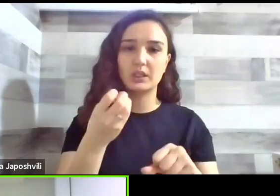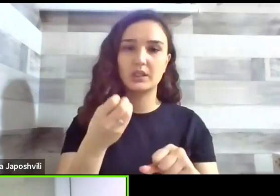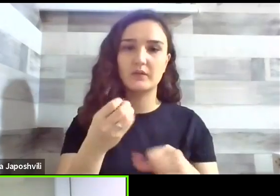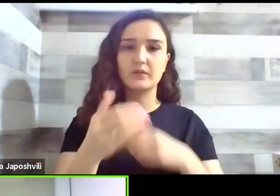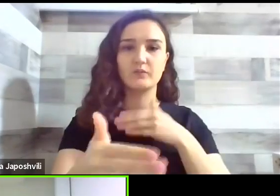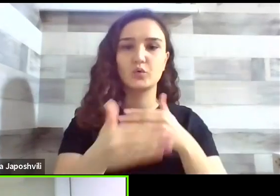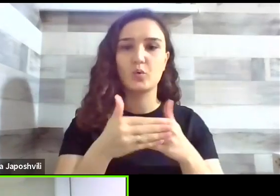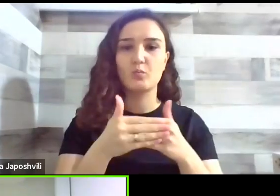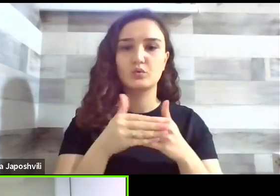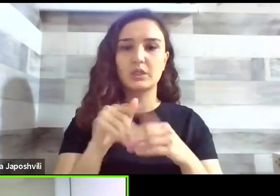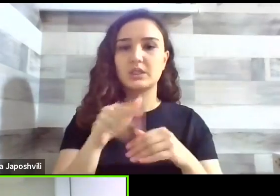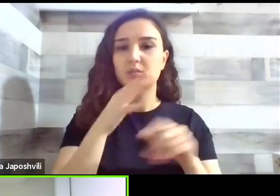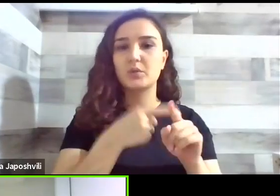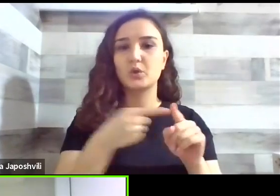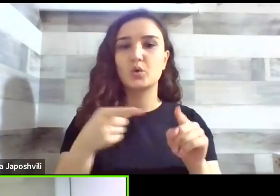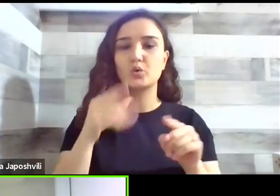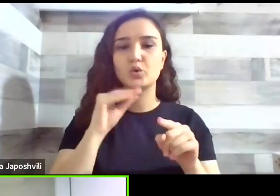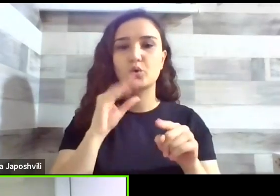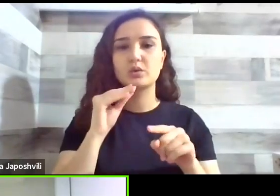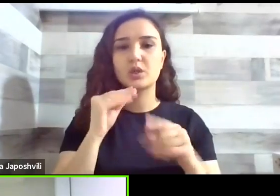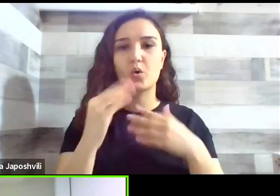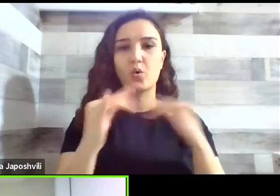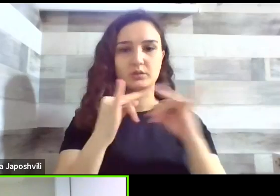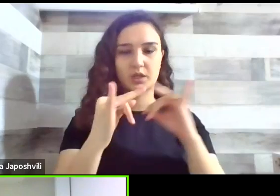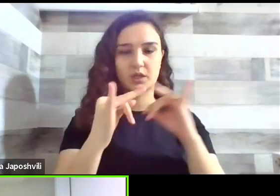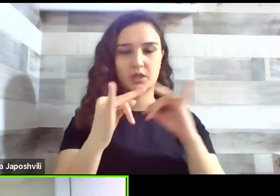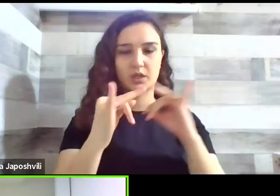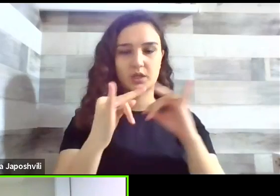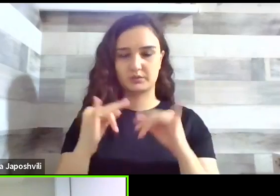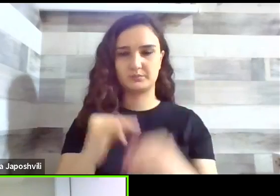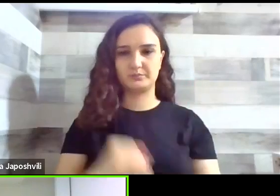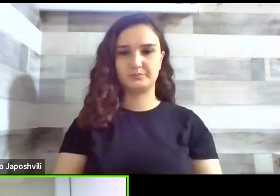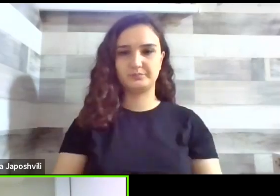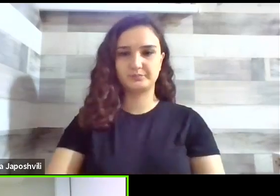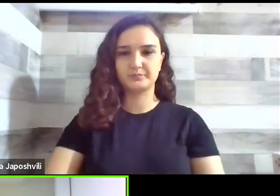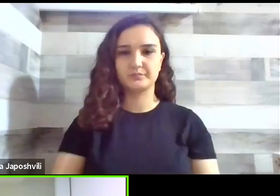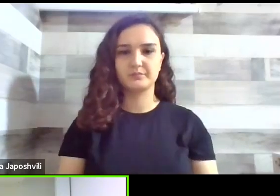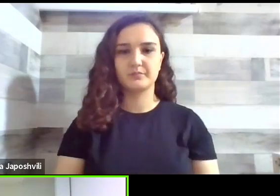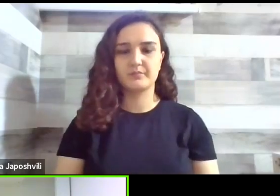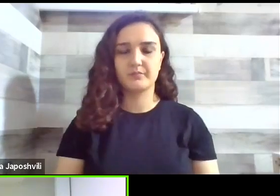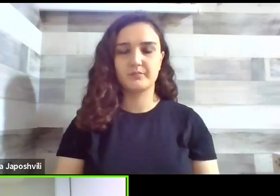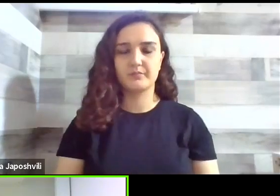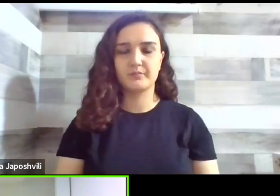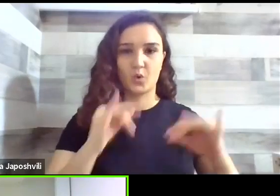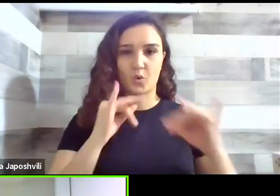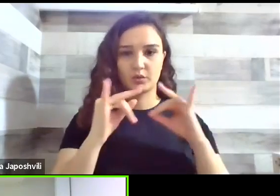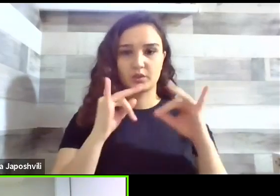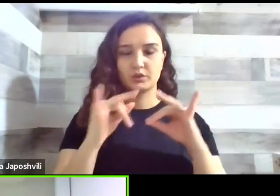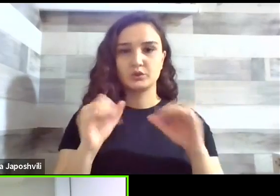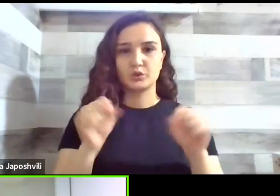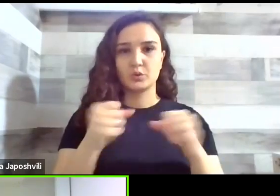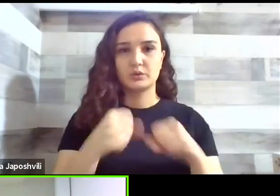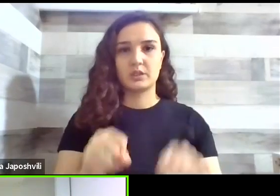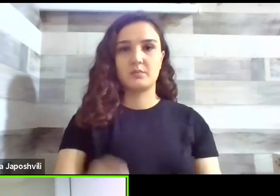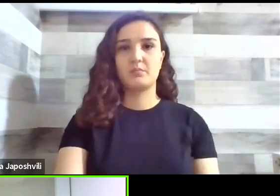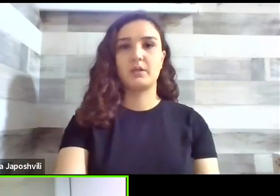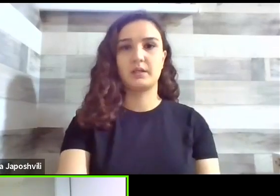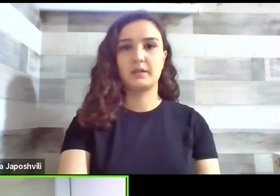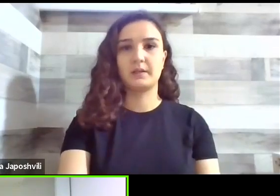დავდგომოდა ეს პერიოდი, როდესაც კონტაქტურად, ხო, უშუალოდ კონტაქტით სახით შეუძლებელი შეიძლება